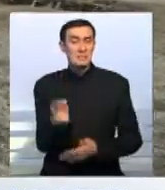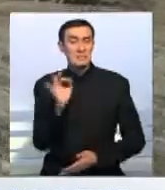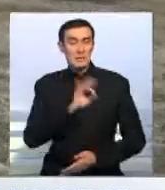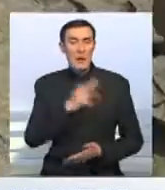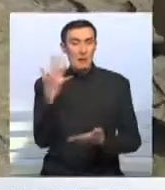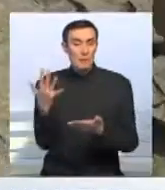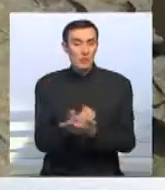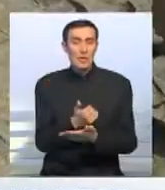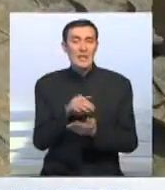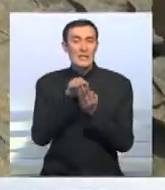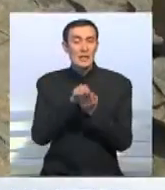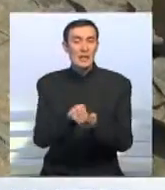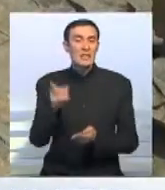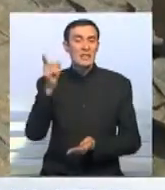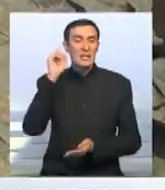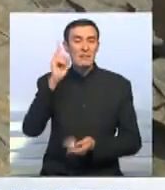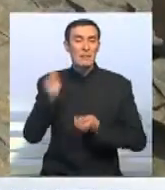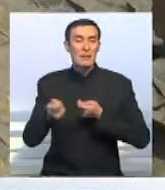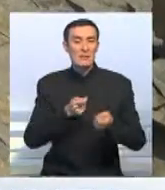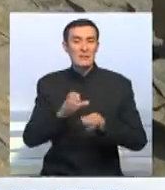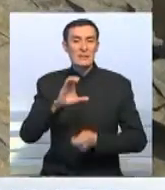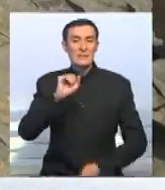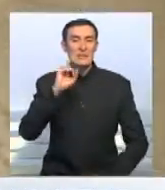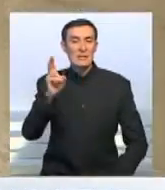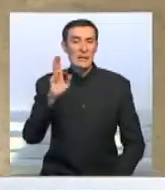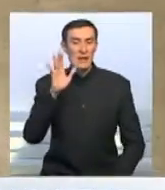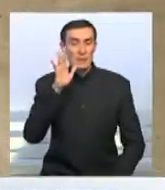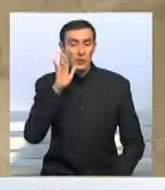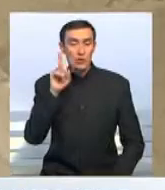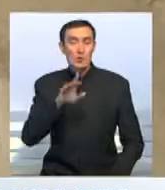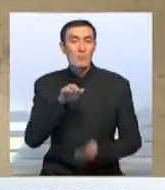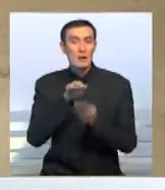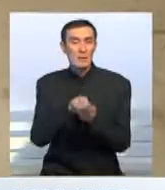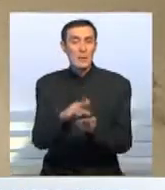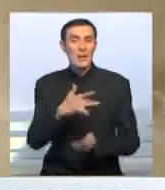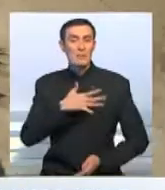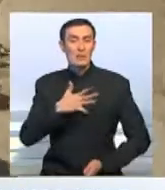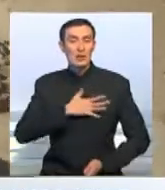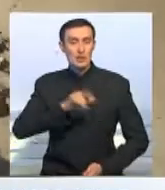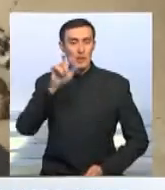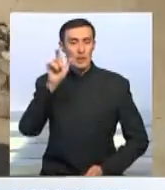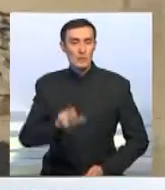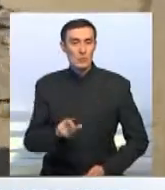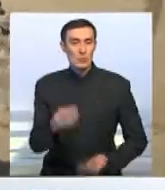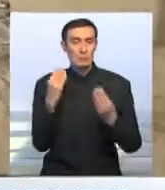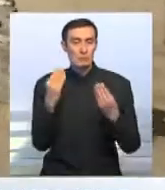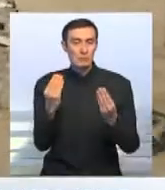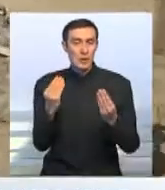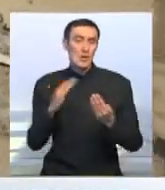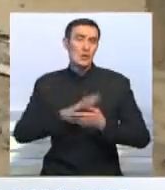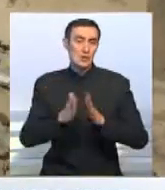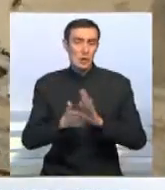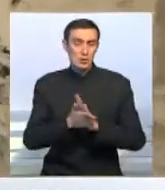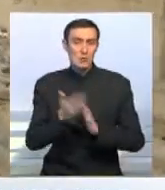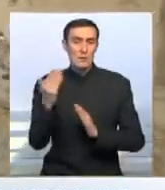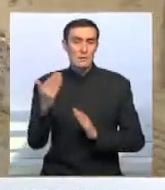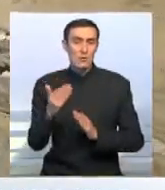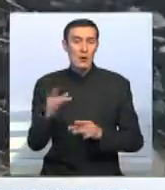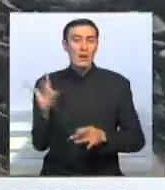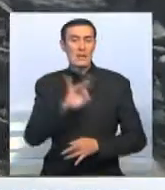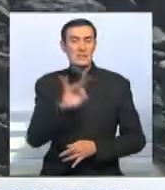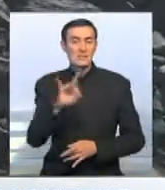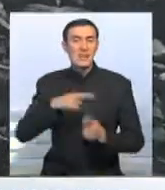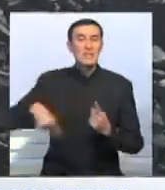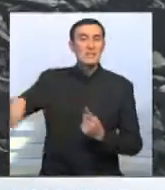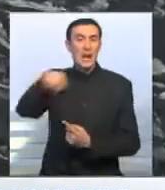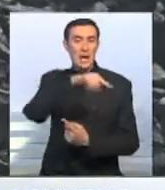здесь обнаружили захоронение древнего правителя сакской эпохи. О том, что погребение принадлежит человеку высокого социального статуса, говорит его величина.